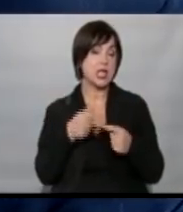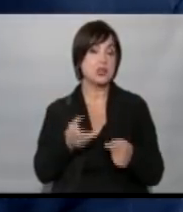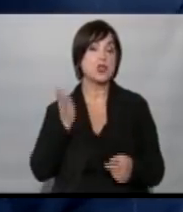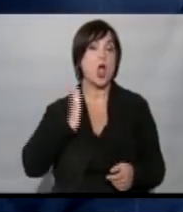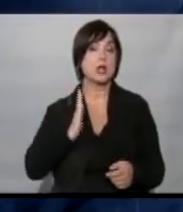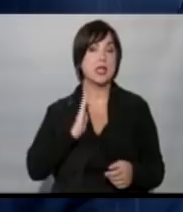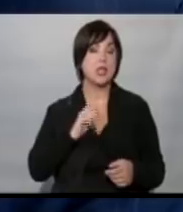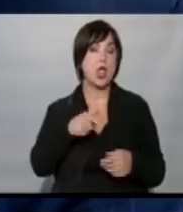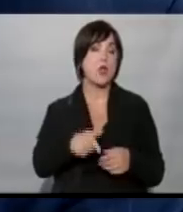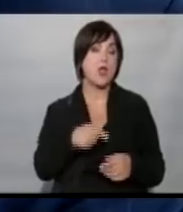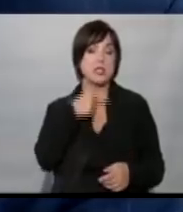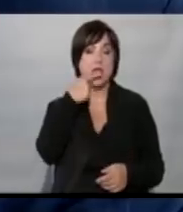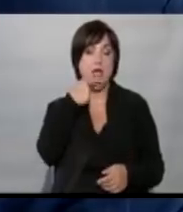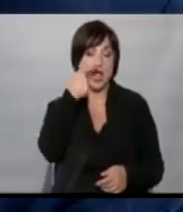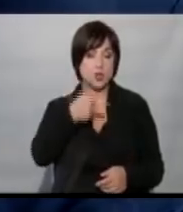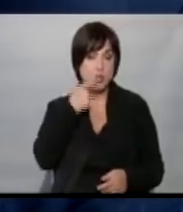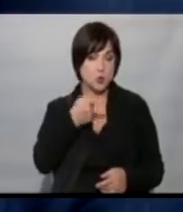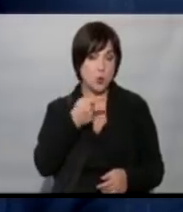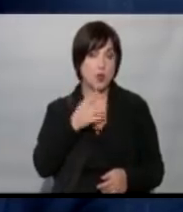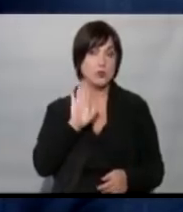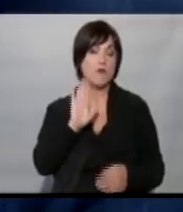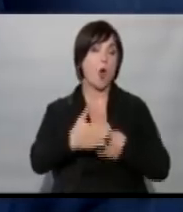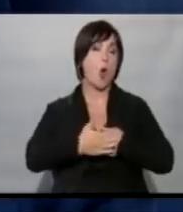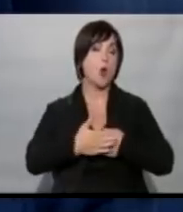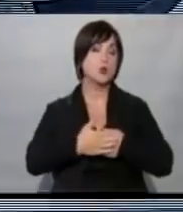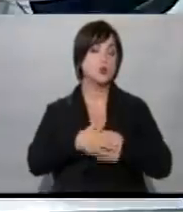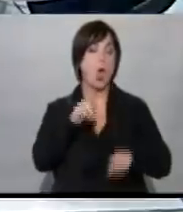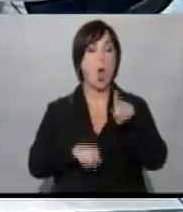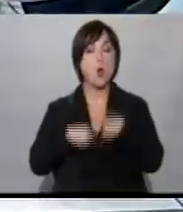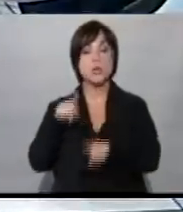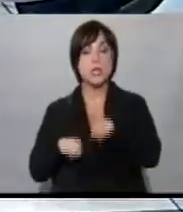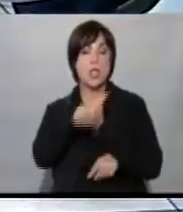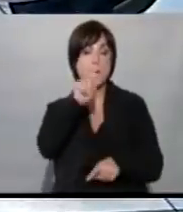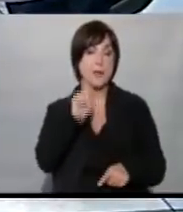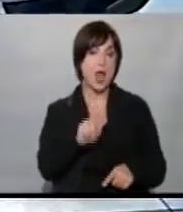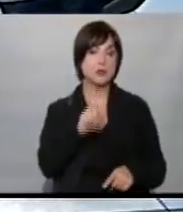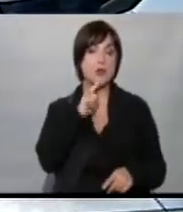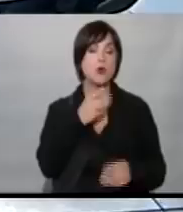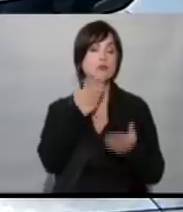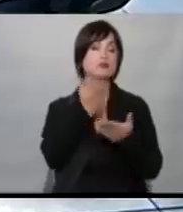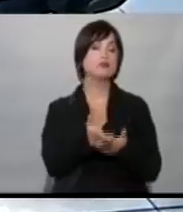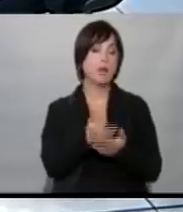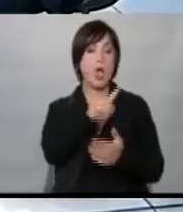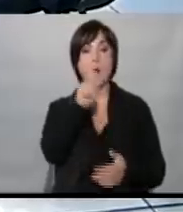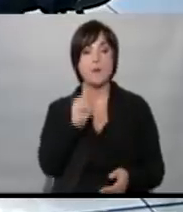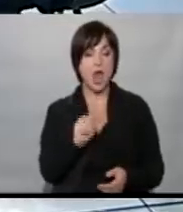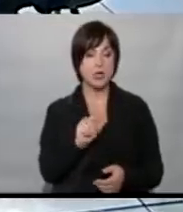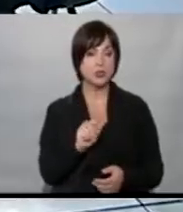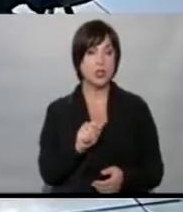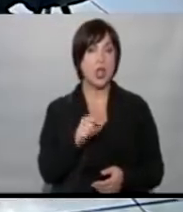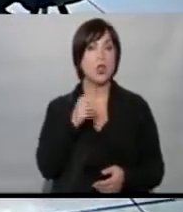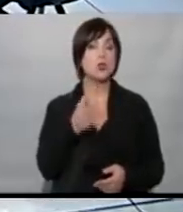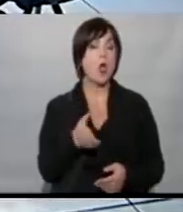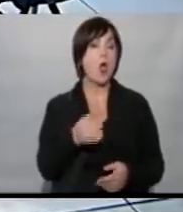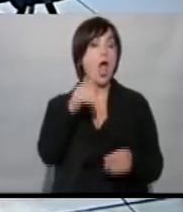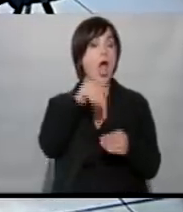граѓани непосредно се изјаснуваат во однос на одделни прашања кои се поставуваат како прашања, но